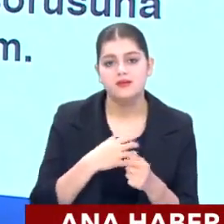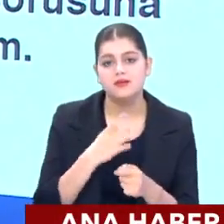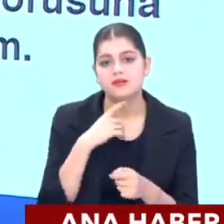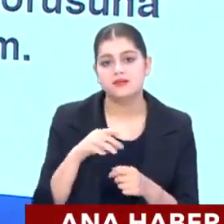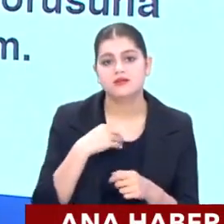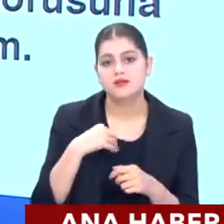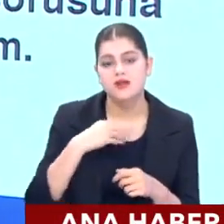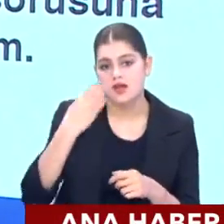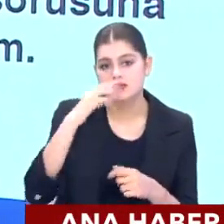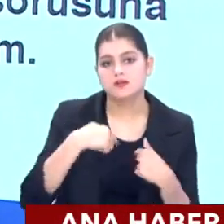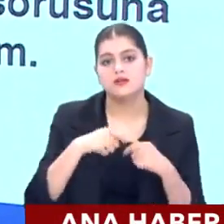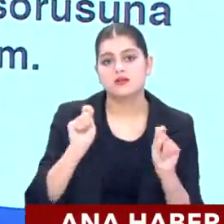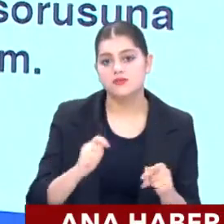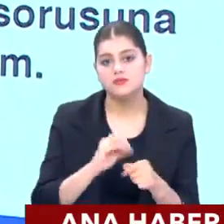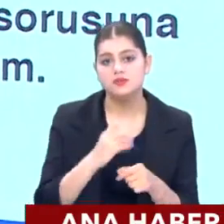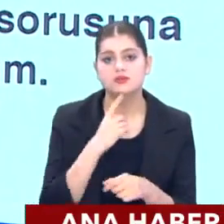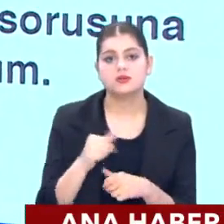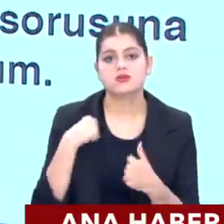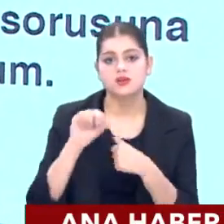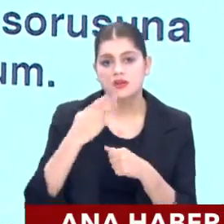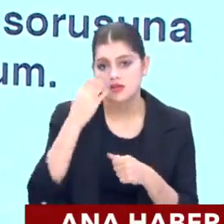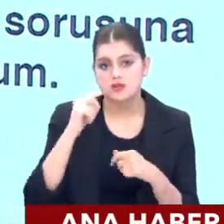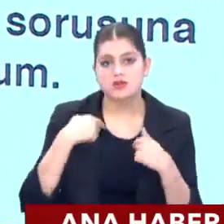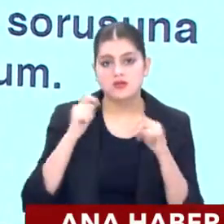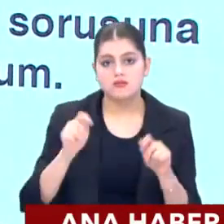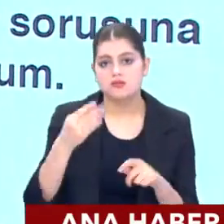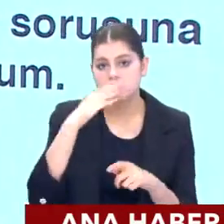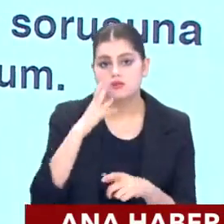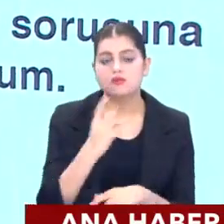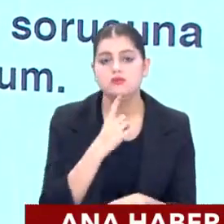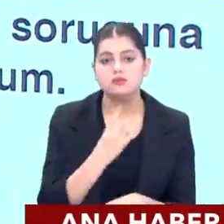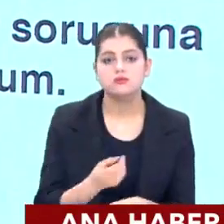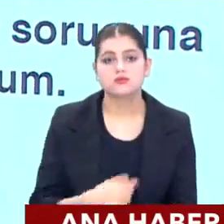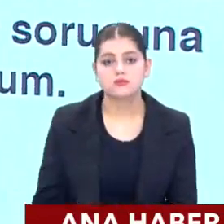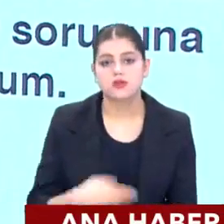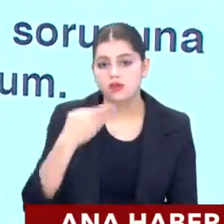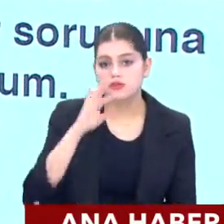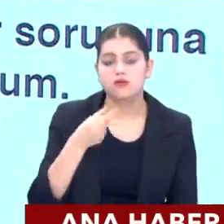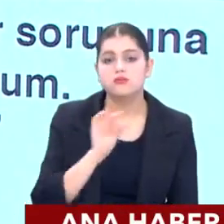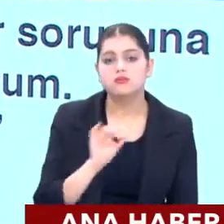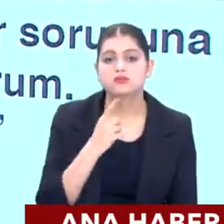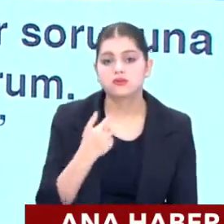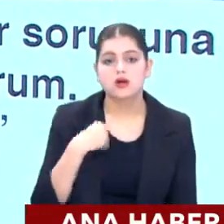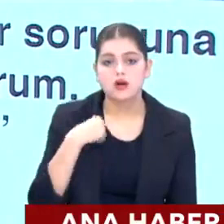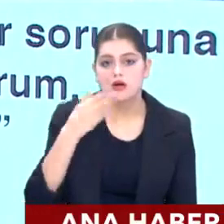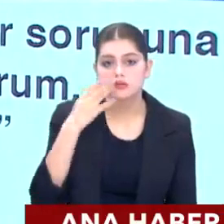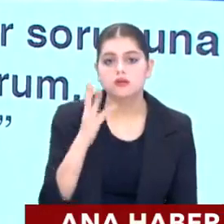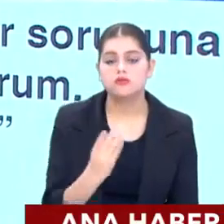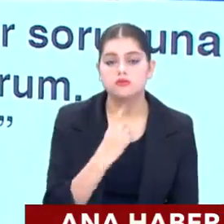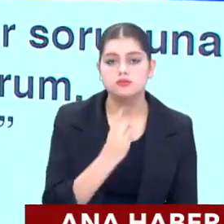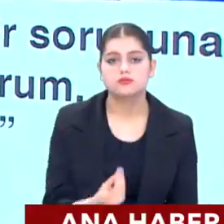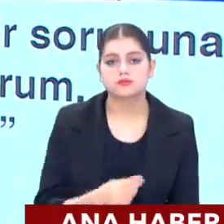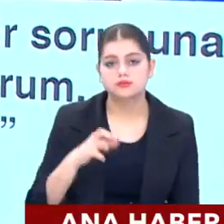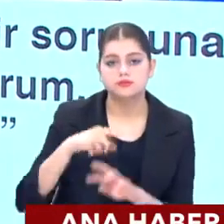Parti örgütleri beni aday gösterdiler diyor Ha yine beni aday gösterirlerse aday olurum diyor aday olmam demiyor hala diyor ki aday olurum